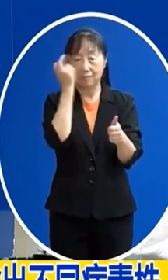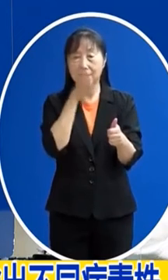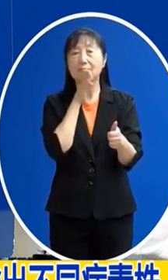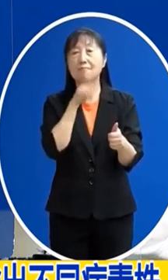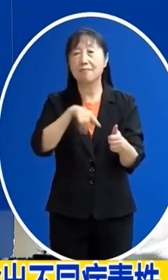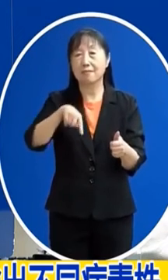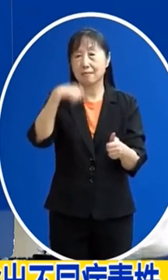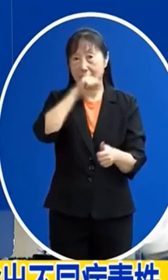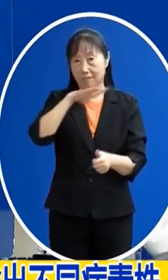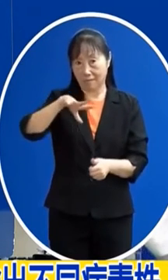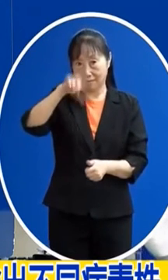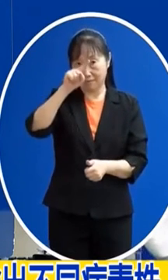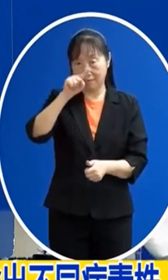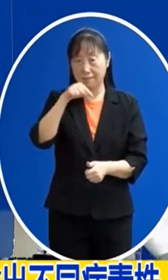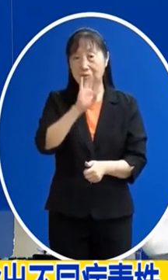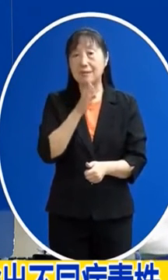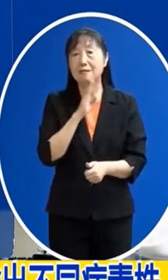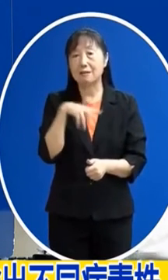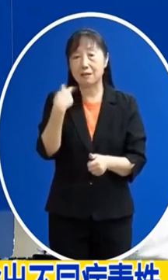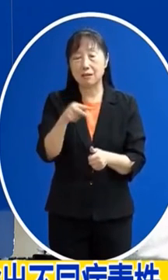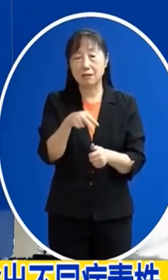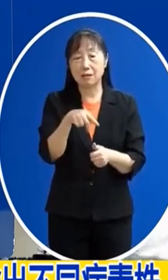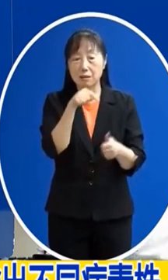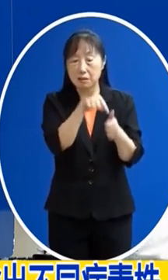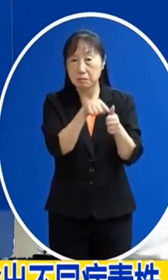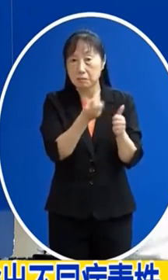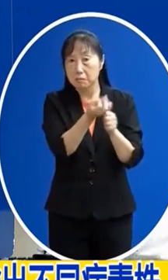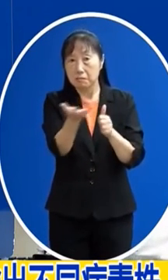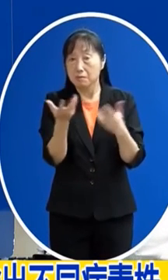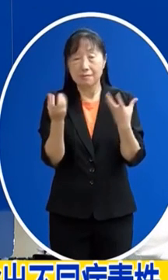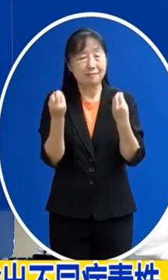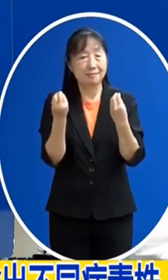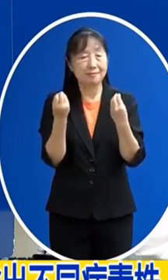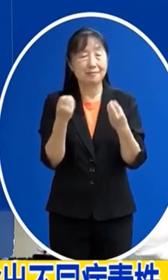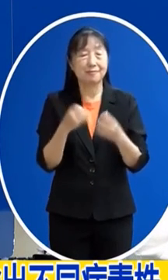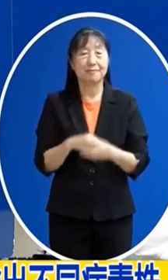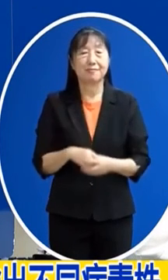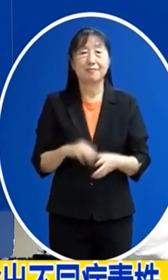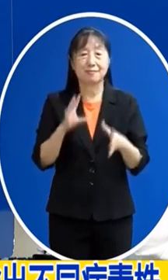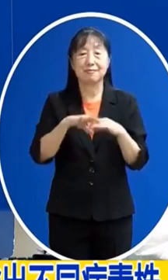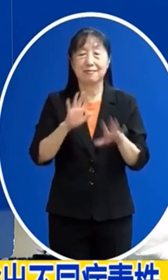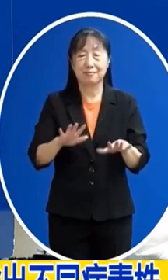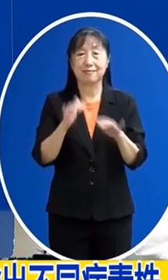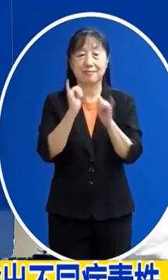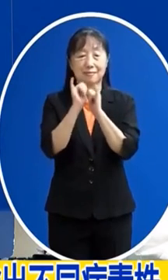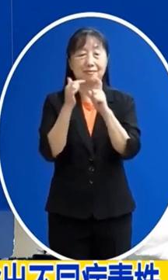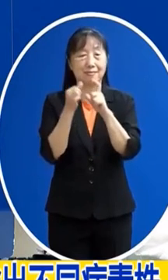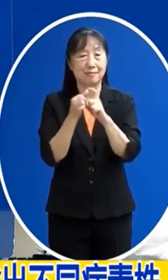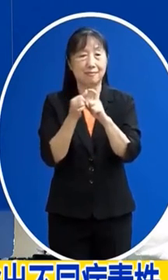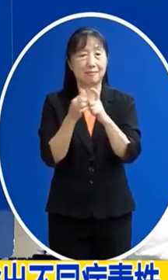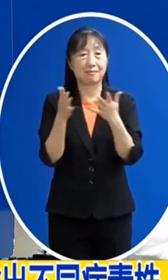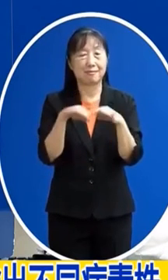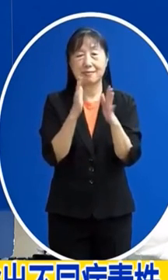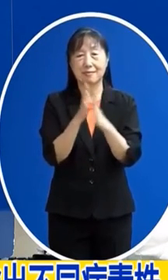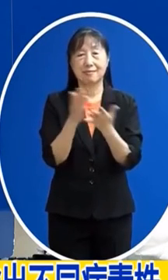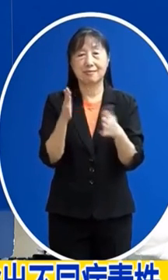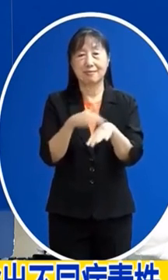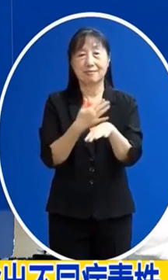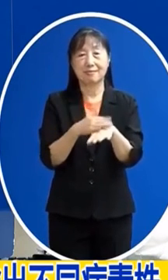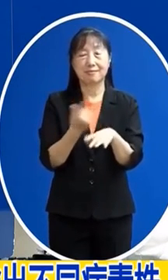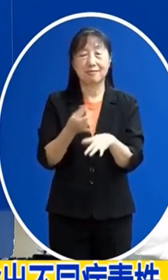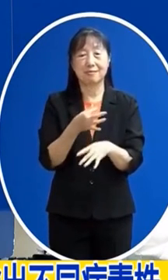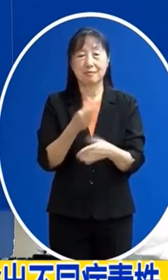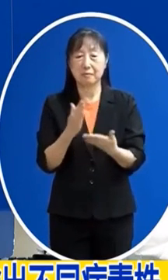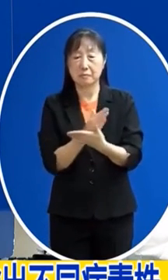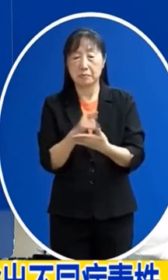国内的首例，可是并没有这个外扩的一个状况被我们发现，所以目前社区会有扩散情形的风险评